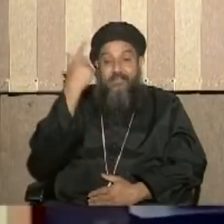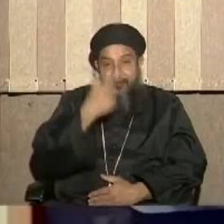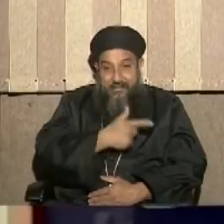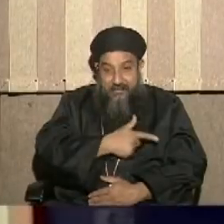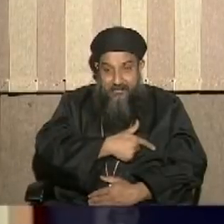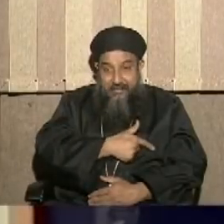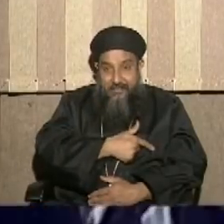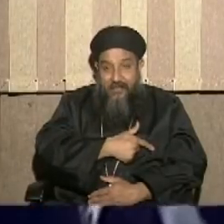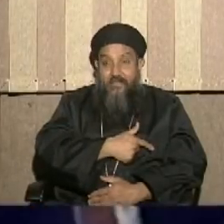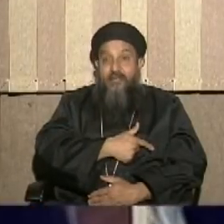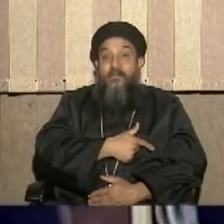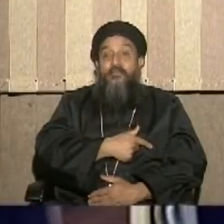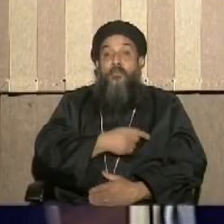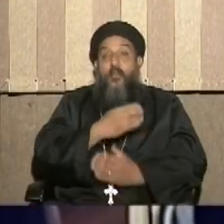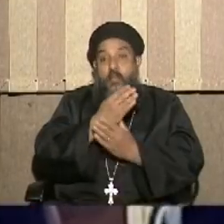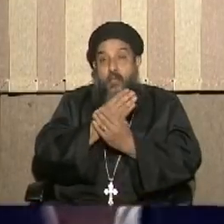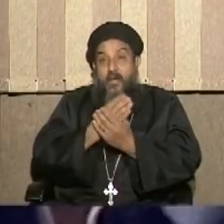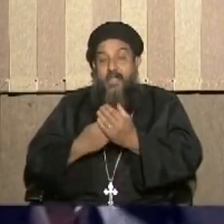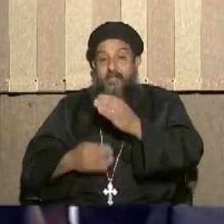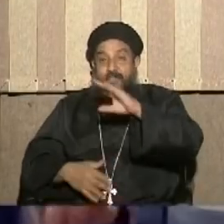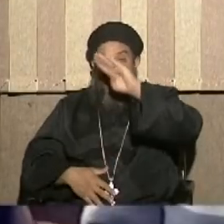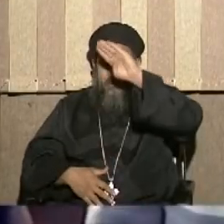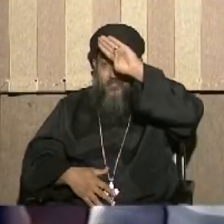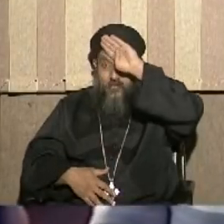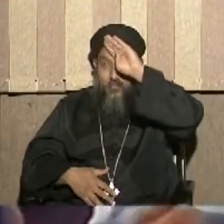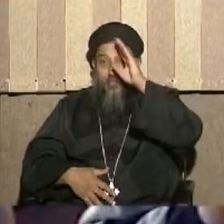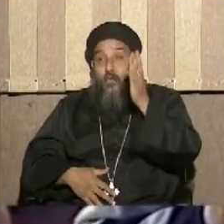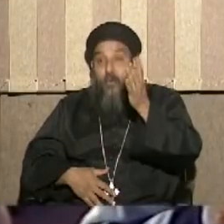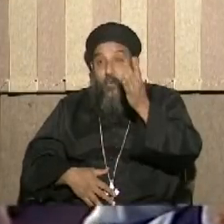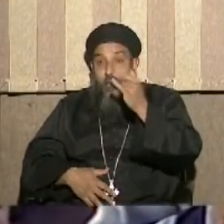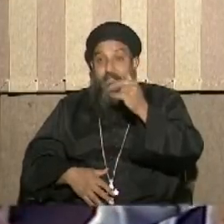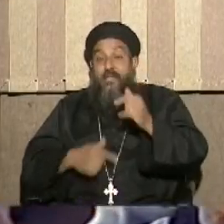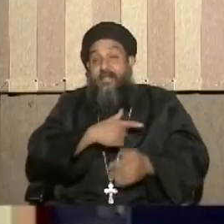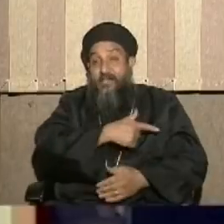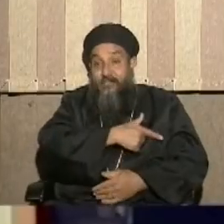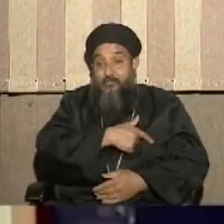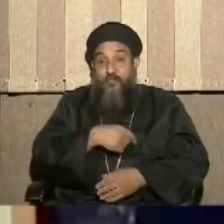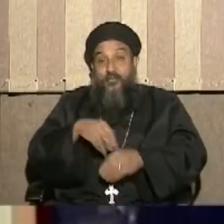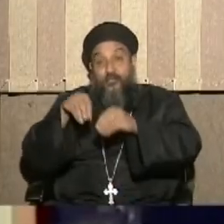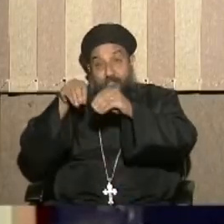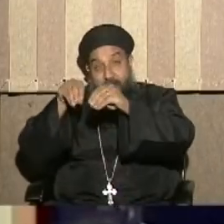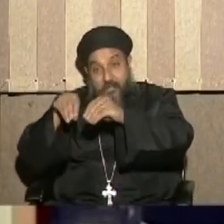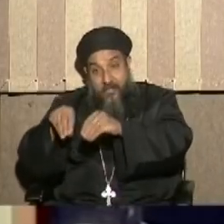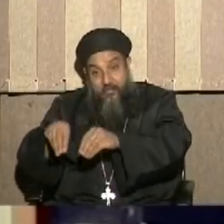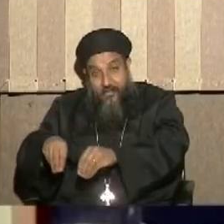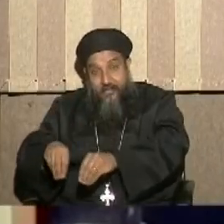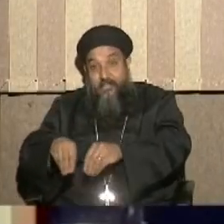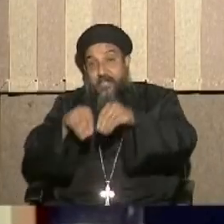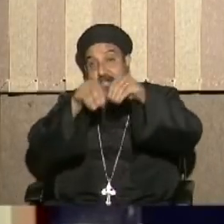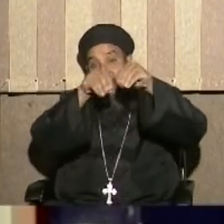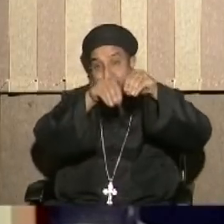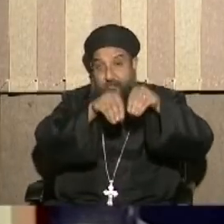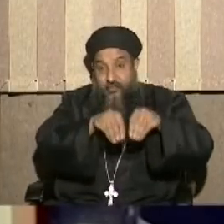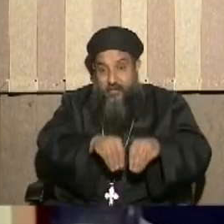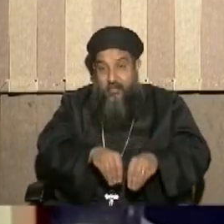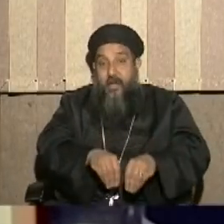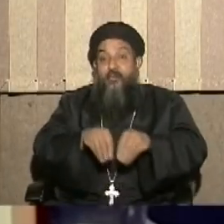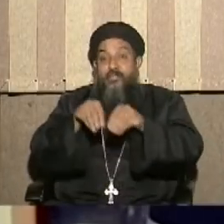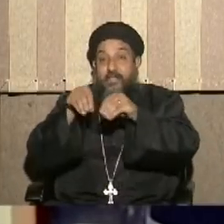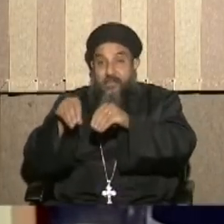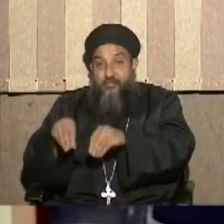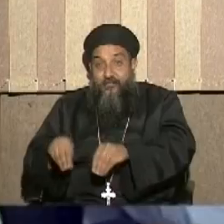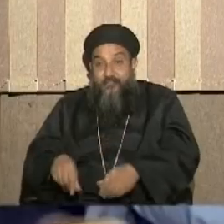ماكسيموس ودوماديوس، علقتها هنا من ساعة ما أخدت اسمهم في العماد. اخدت اسم ماكسيموس وانت يا حبيبي اخدت